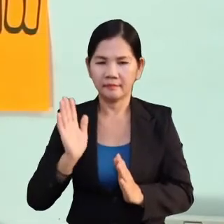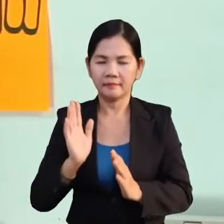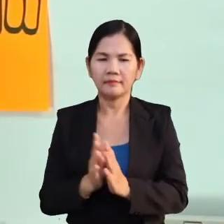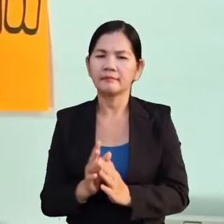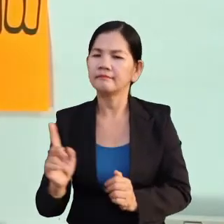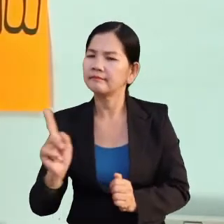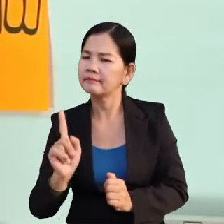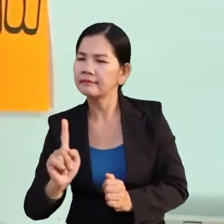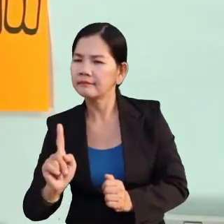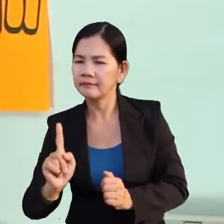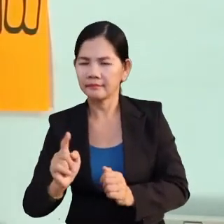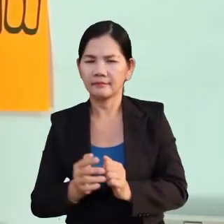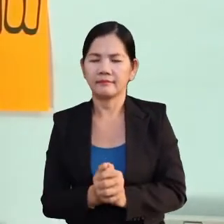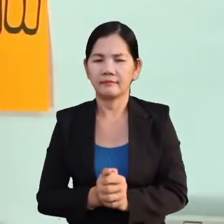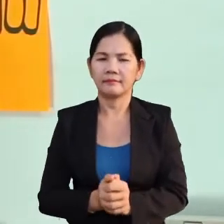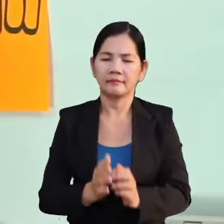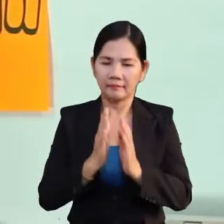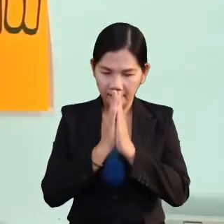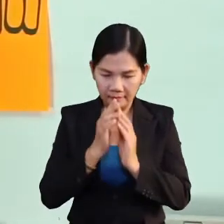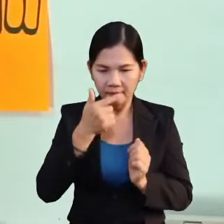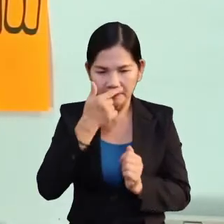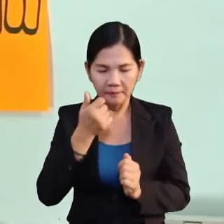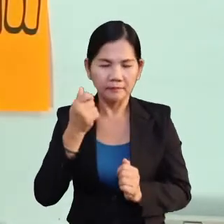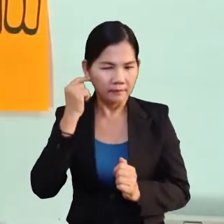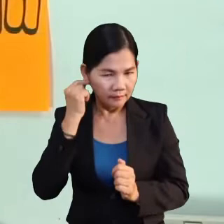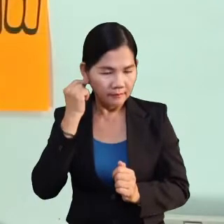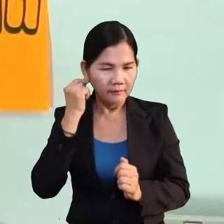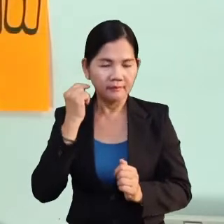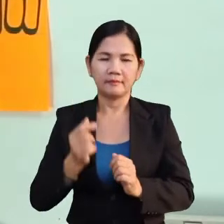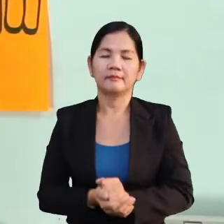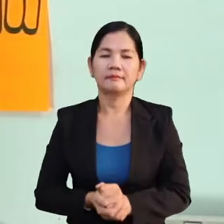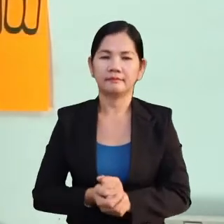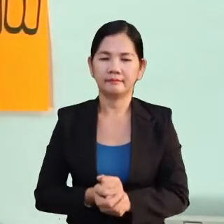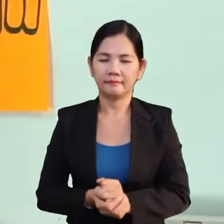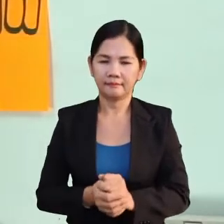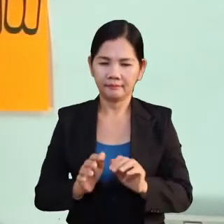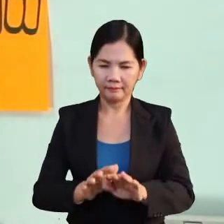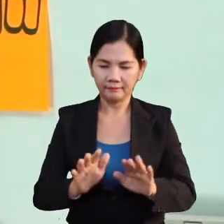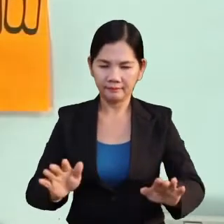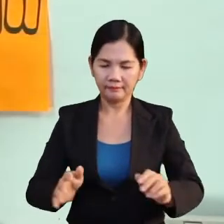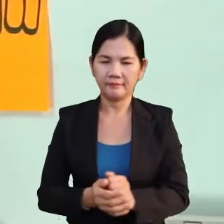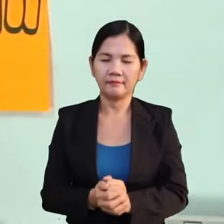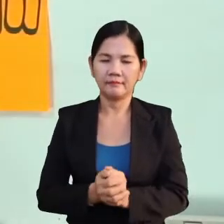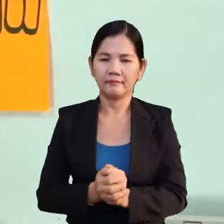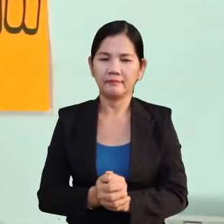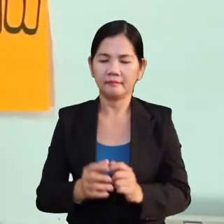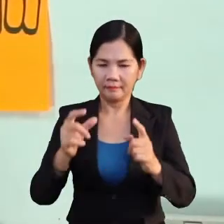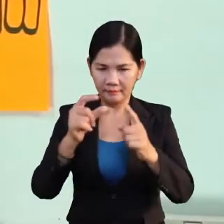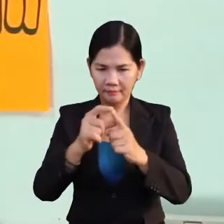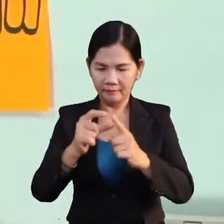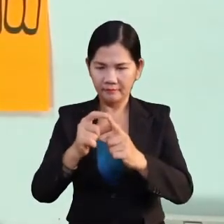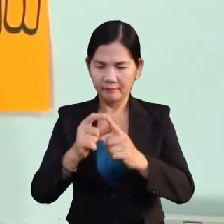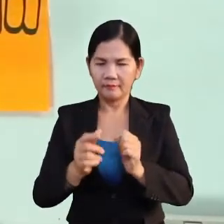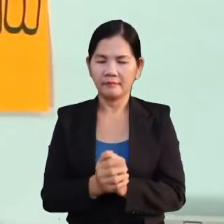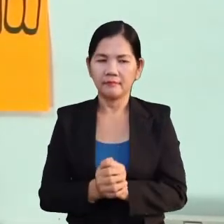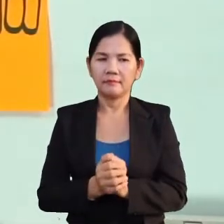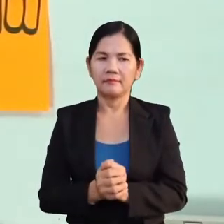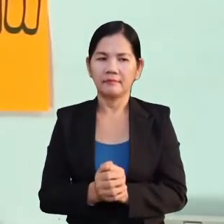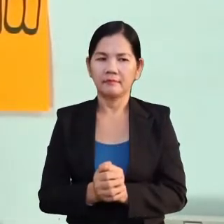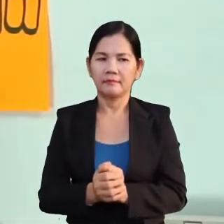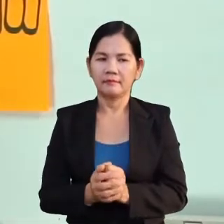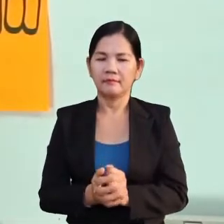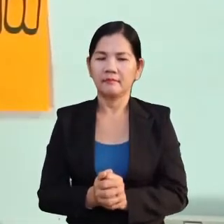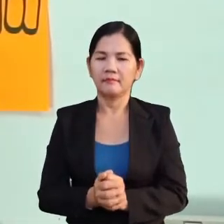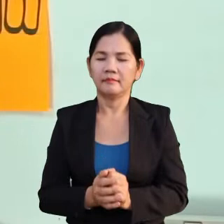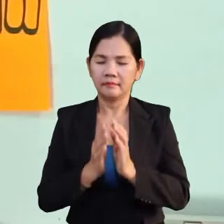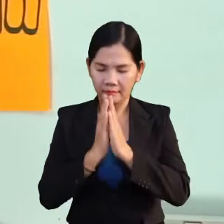ជំរាបលាណាកូនចាជំរាបលាឪពុកម្ដាយឥឡូវកូនកូនចាំស្ដាប់អ្នកគ្រូអានពាក្យនៅខាងក្រោមរូបភាពនេះណា